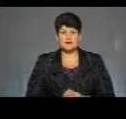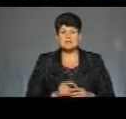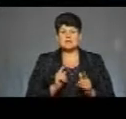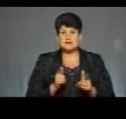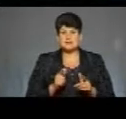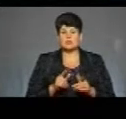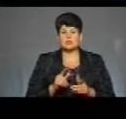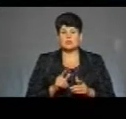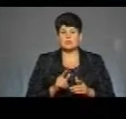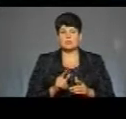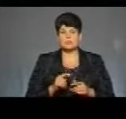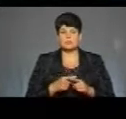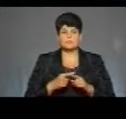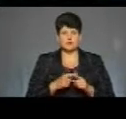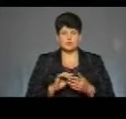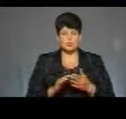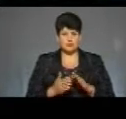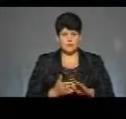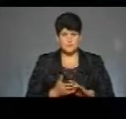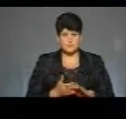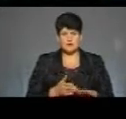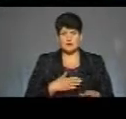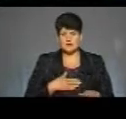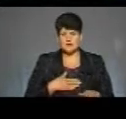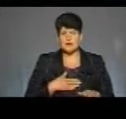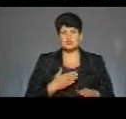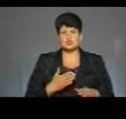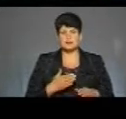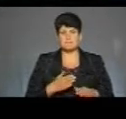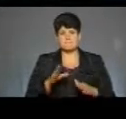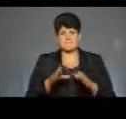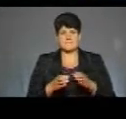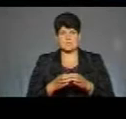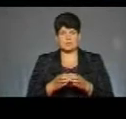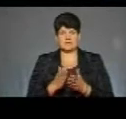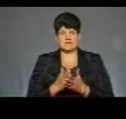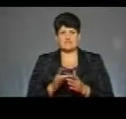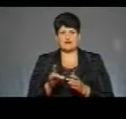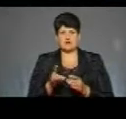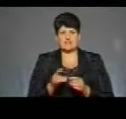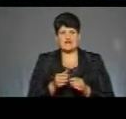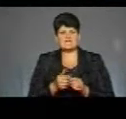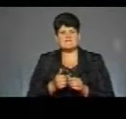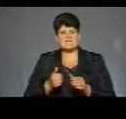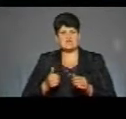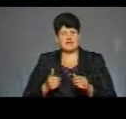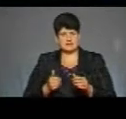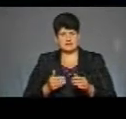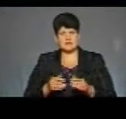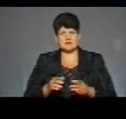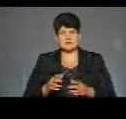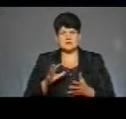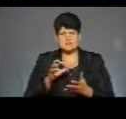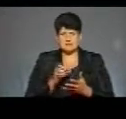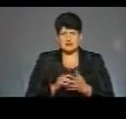мінських домовленостей, наші підрозділи зосереджені в районах відведення, інтенсивно